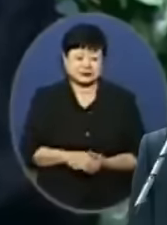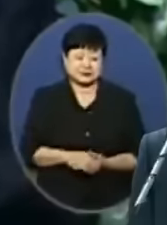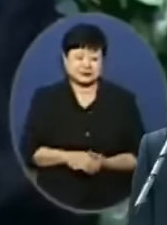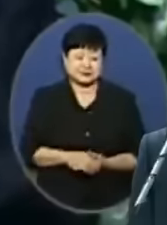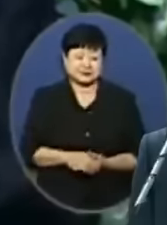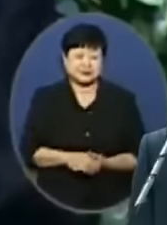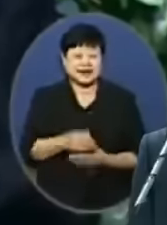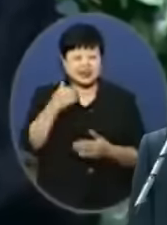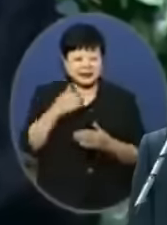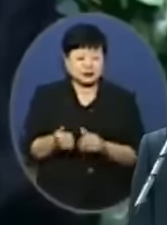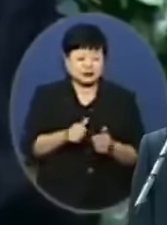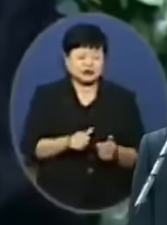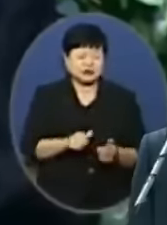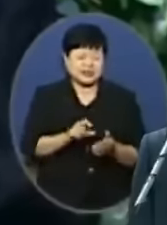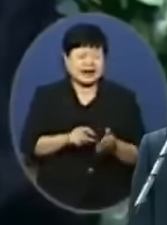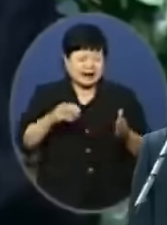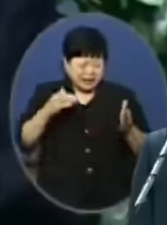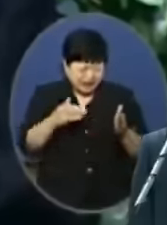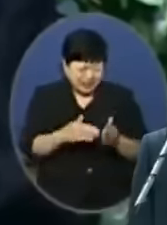그 다음 나머지는 죽을 때까지